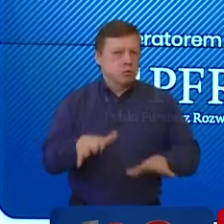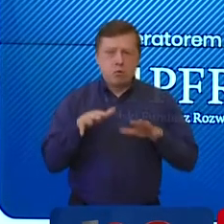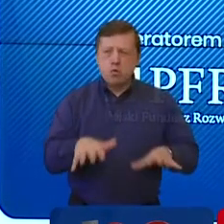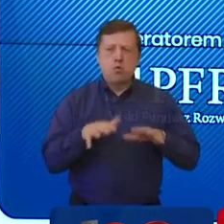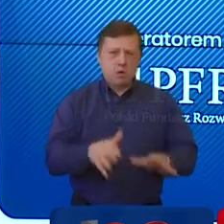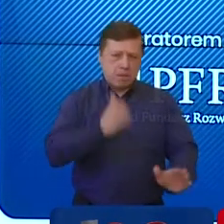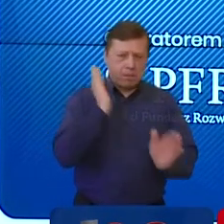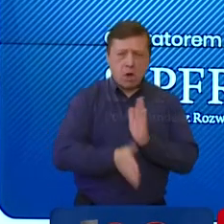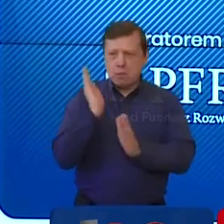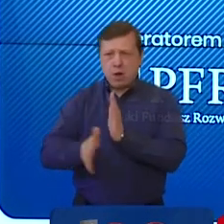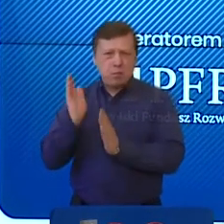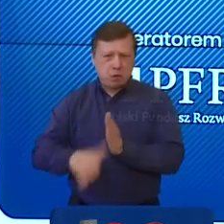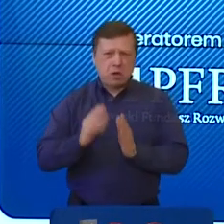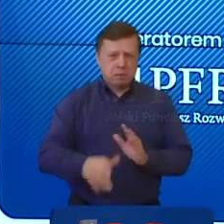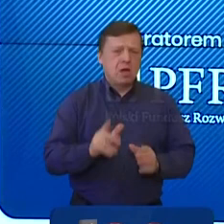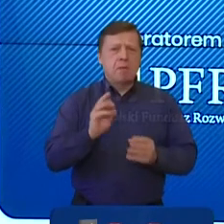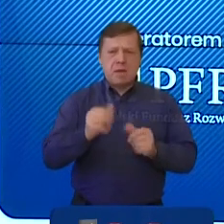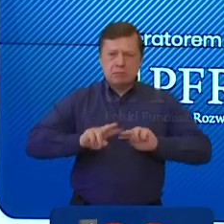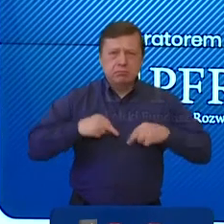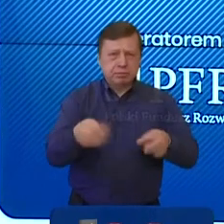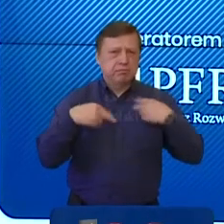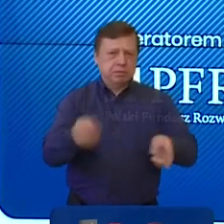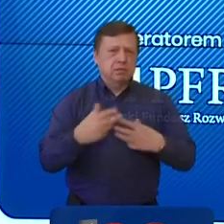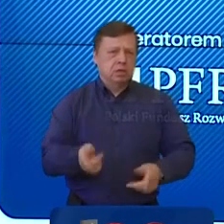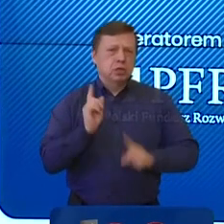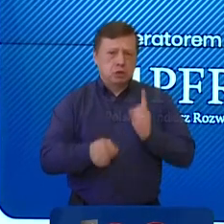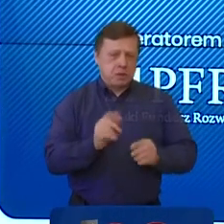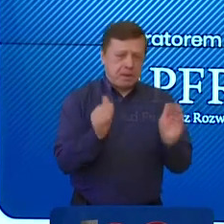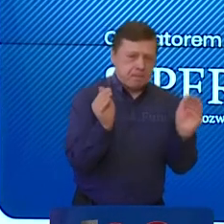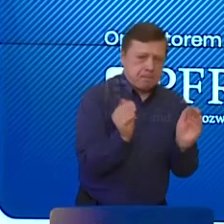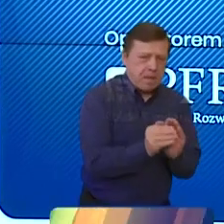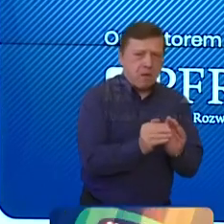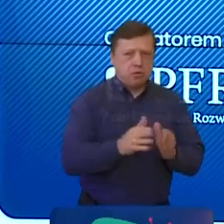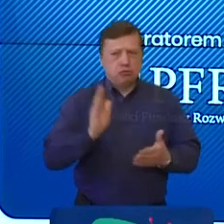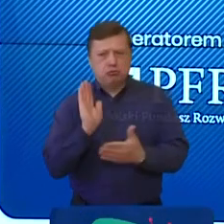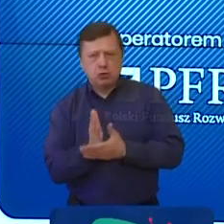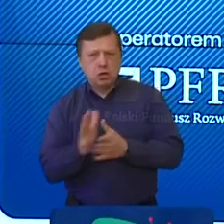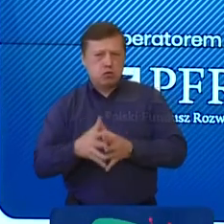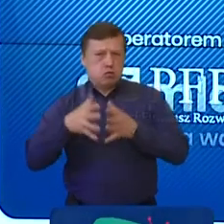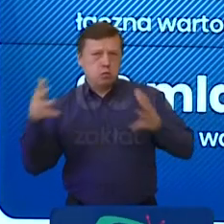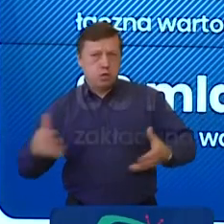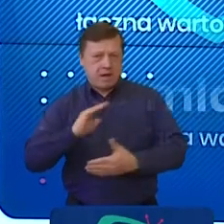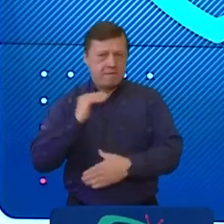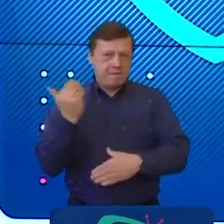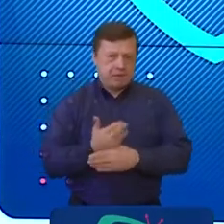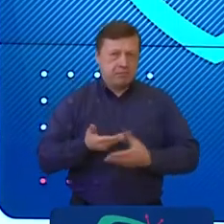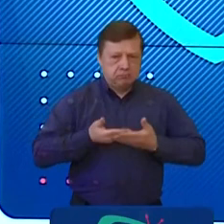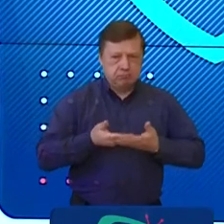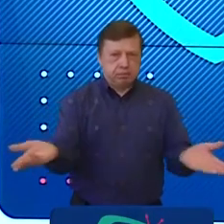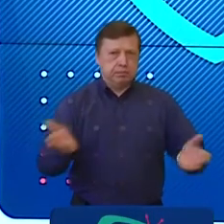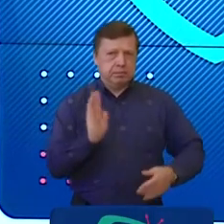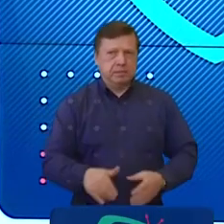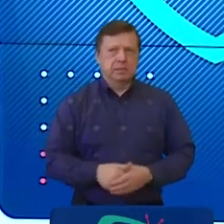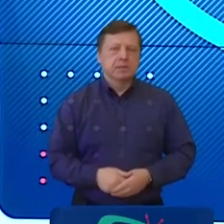i szybkością dotarcia środków bezpośrednio do mikro, małych, średnich i dużych firm.